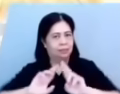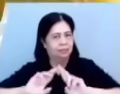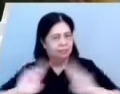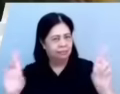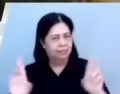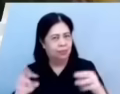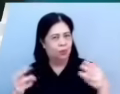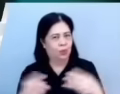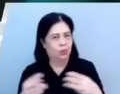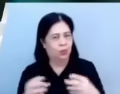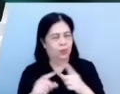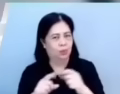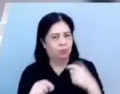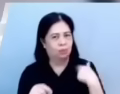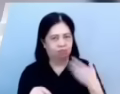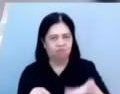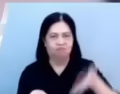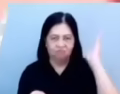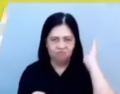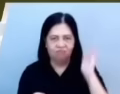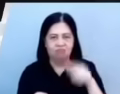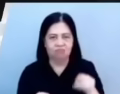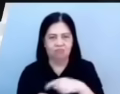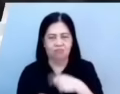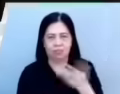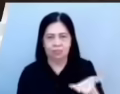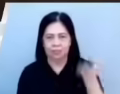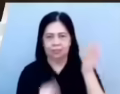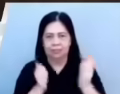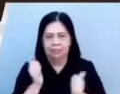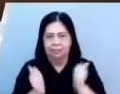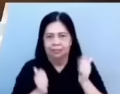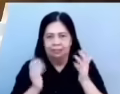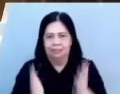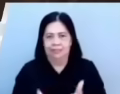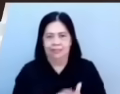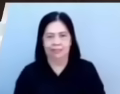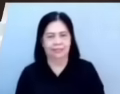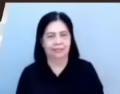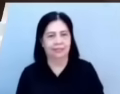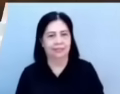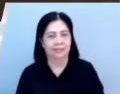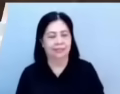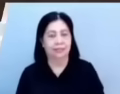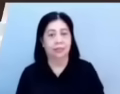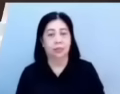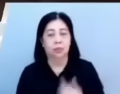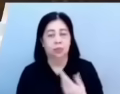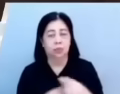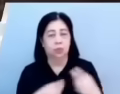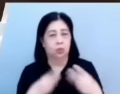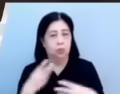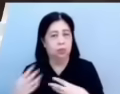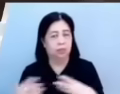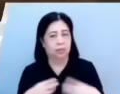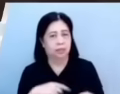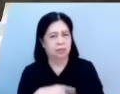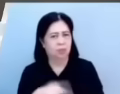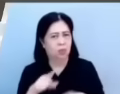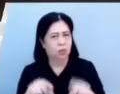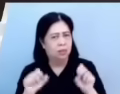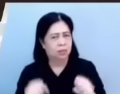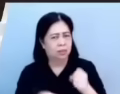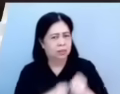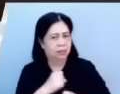hindi aatras sa laban ang mga primerang artista. Sa panahon ng digmaan, ano ba ang kaya mong isakripisyo